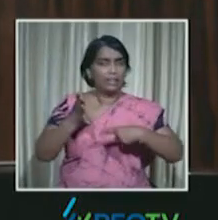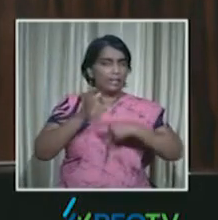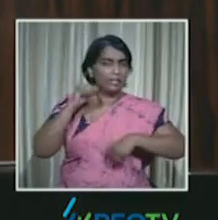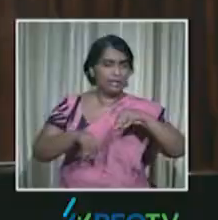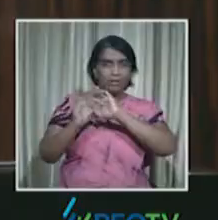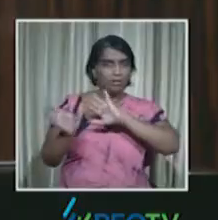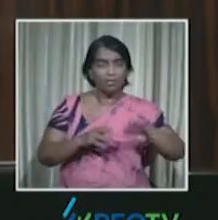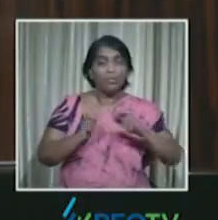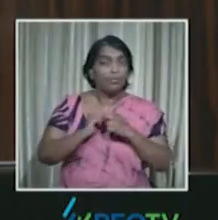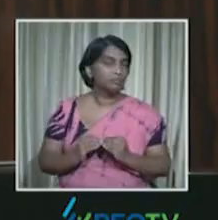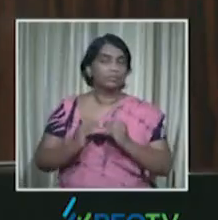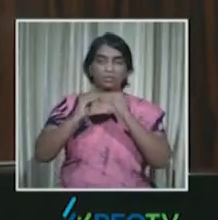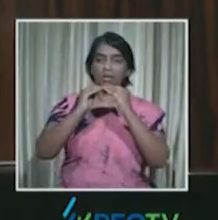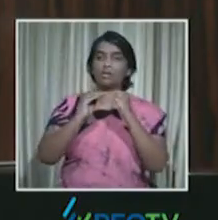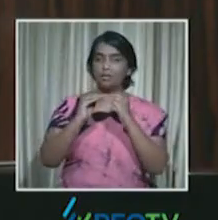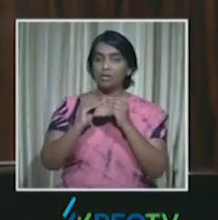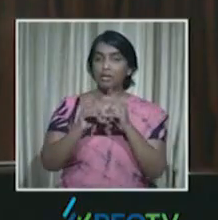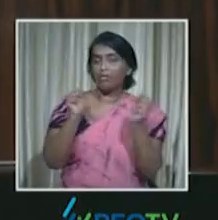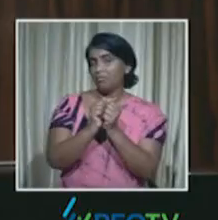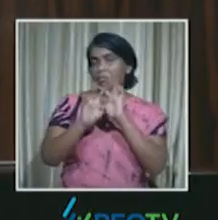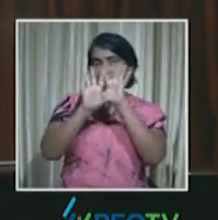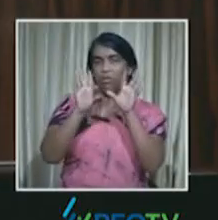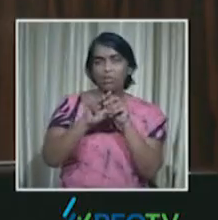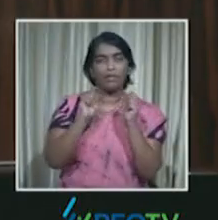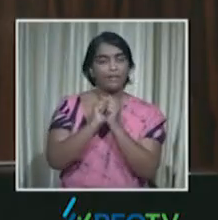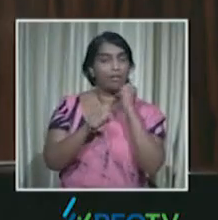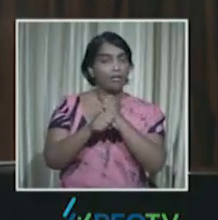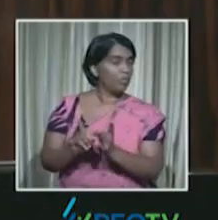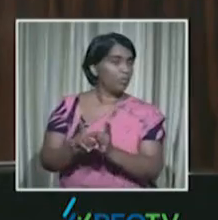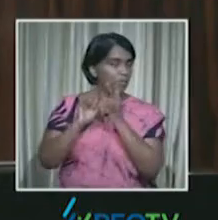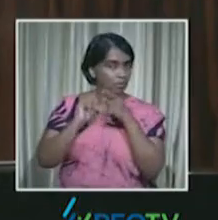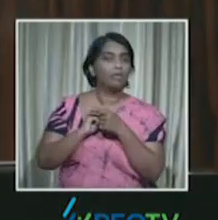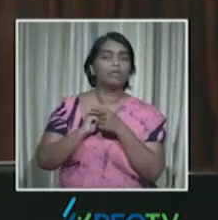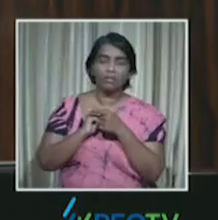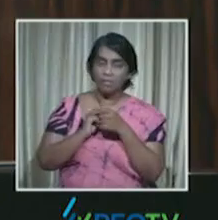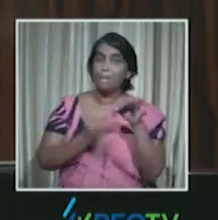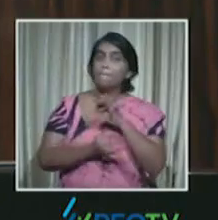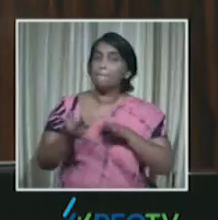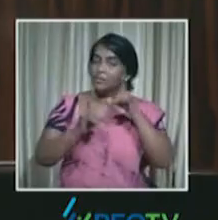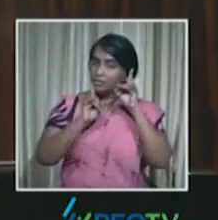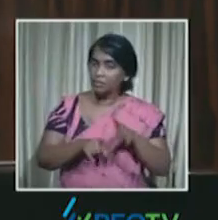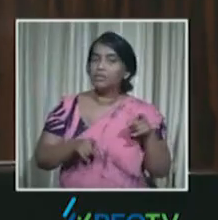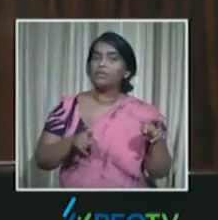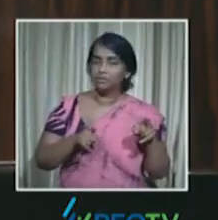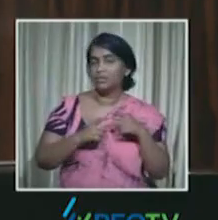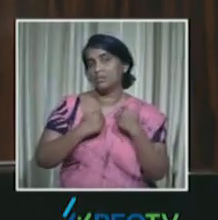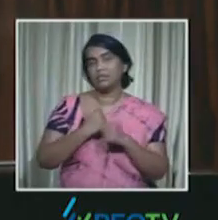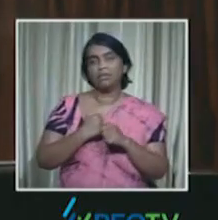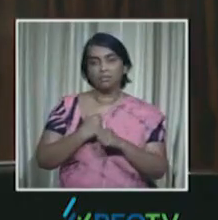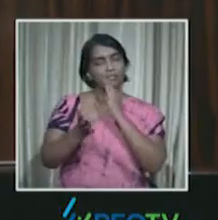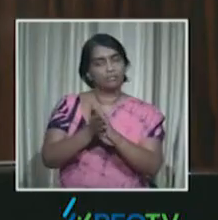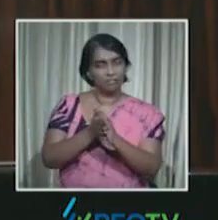පසෙකලා මෙම අර්බුදයෙන් ගොඩ ඒමට එක පොදු වැඩපිළිවෙලක් ආණ්ඩුක්‍රම ව්‍යවස්ථාවට එකඟව සහ ප්‍රජාතන්ත්‍රවාදයට එකඟව සකස් කර සියලු